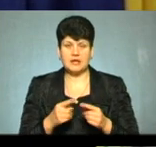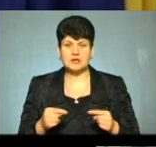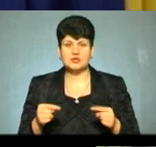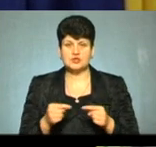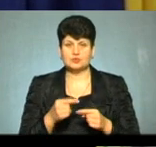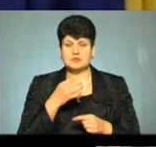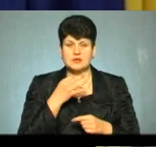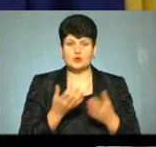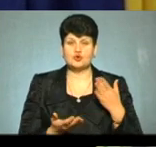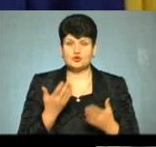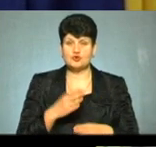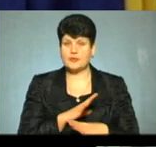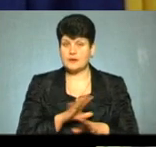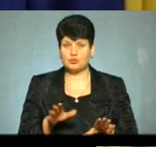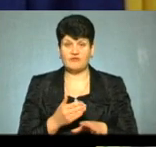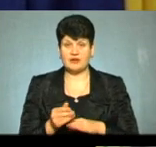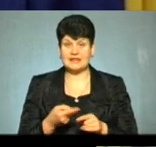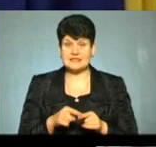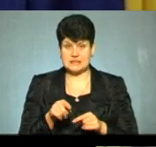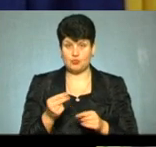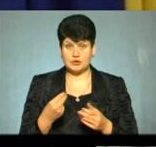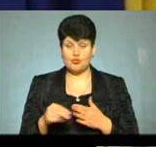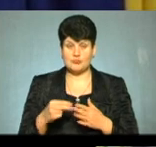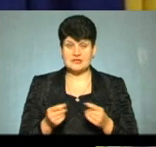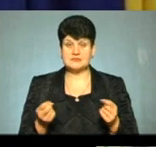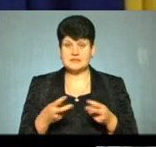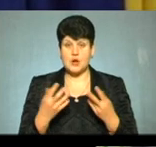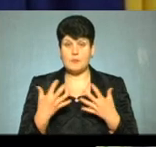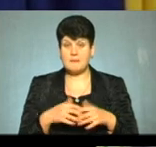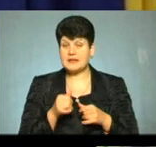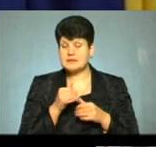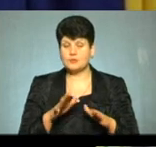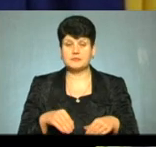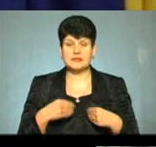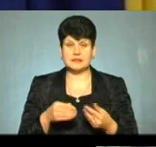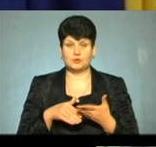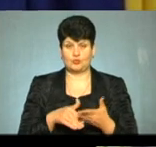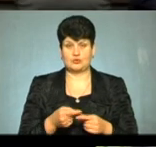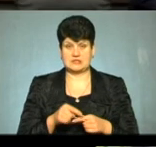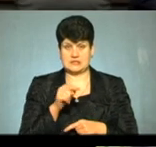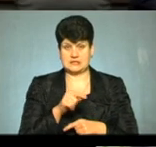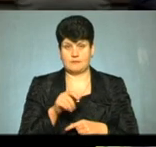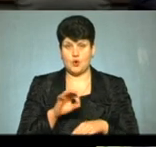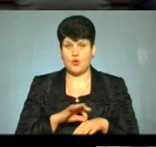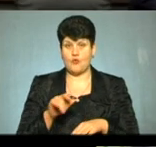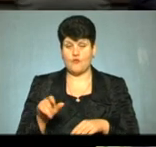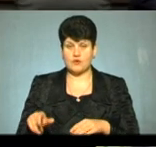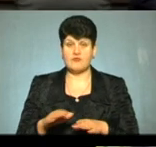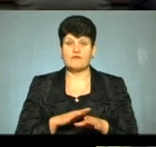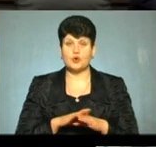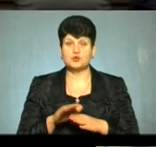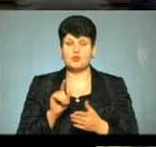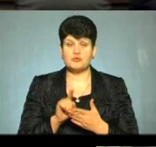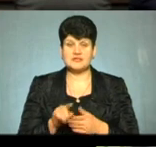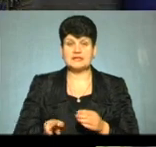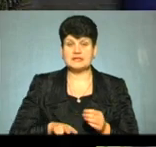чітко визначили, що якщо не буде виділено цих коштів, закуплено відповідне обладнання, ми не зможемо надати допомогу таким хворим. Виконувачка обов'язків